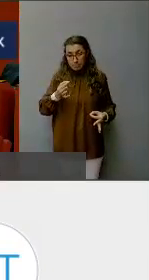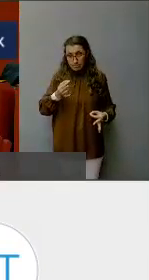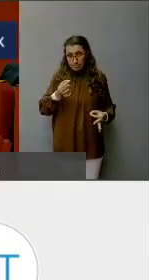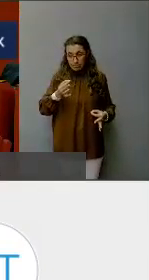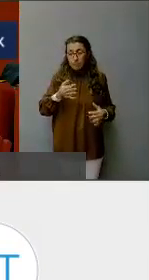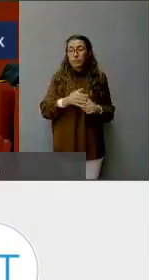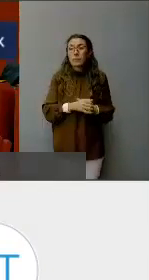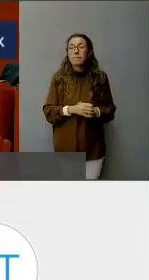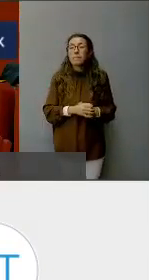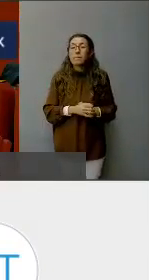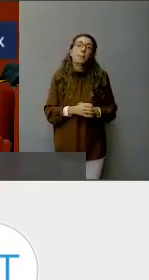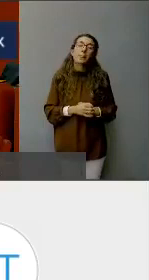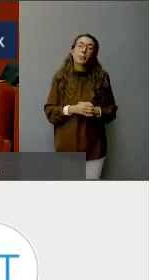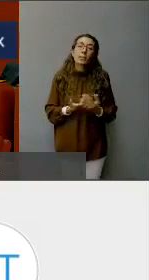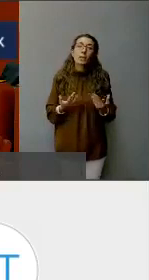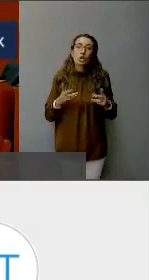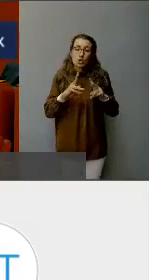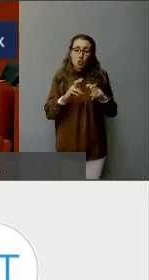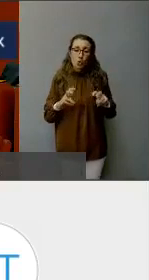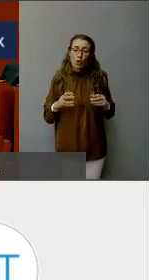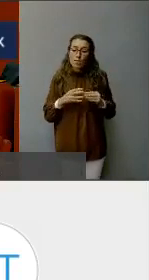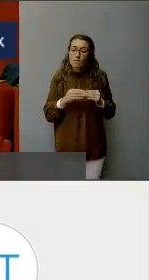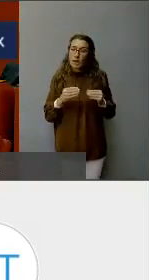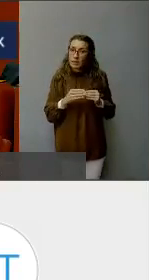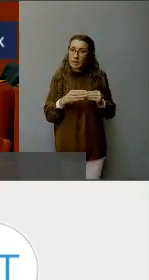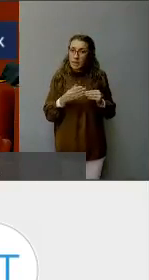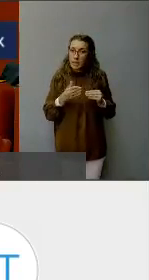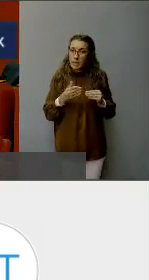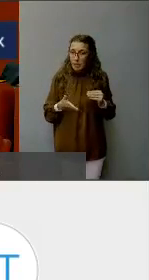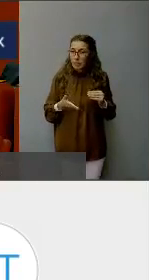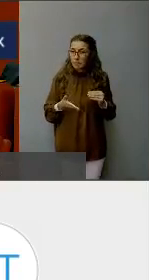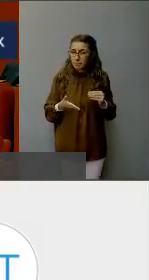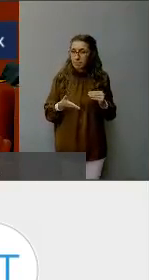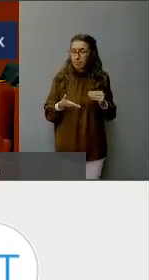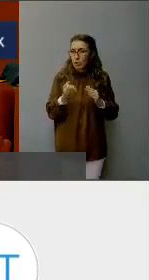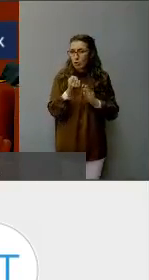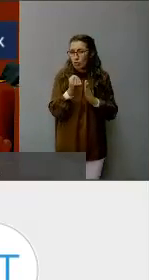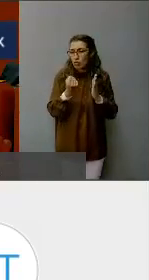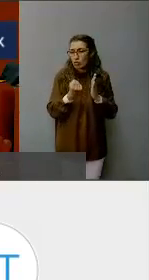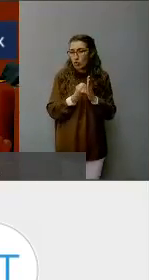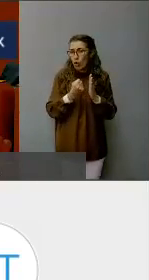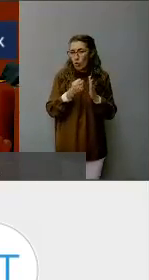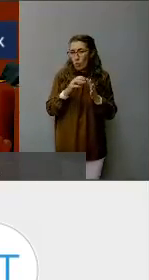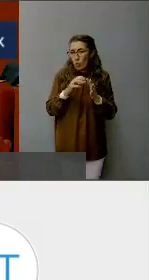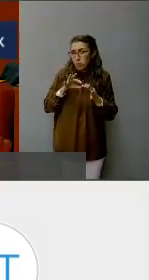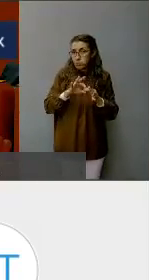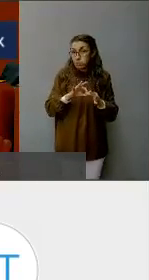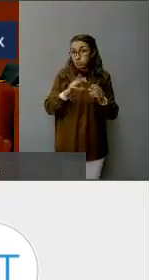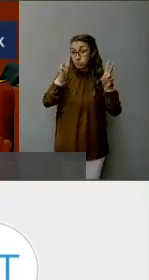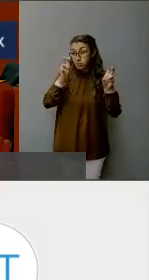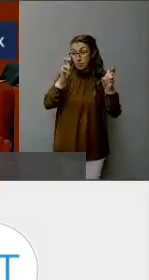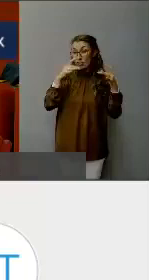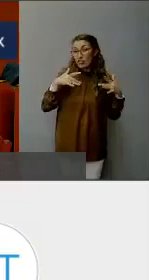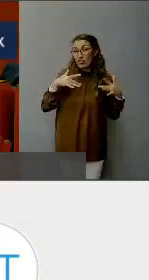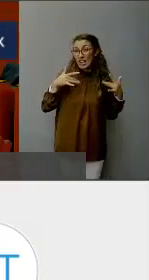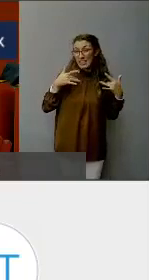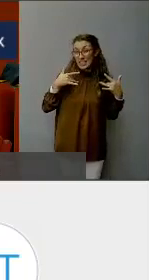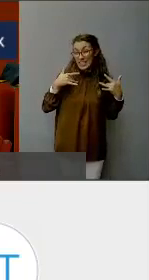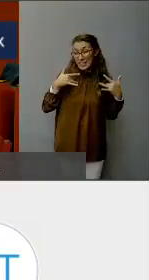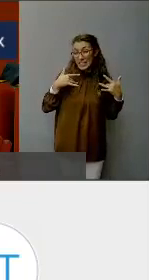lo studio di fattibilità fa riferimento del documento stesso denominato giardini di vesima verso una green